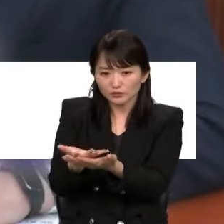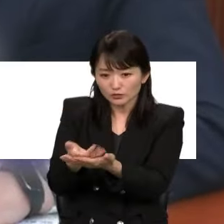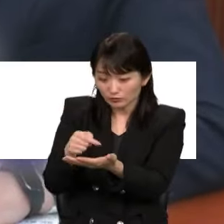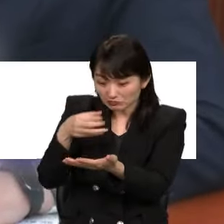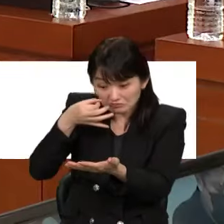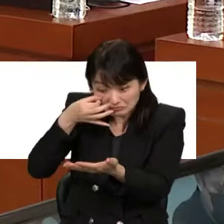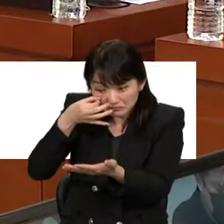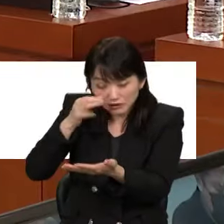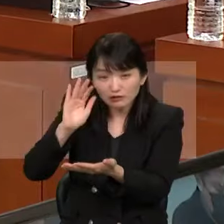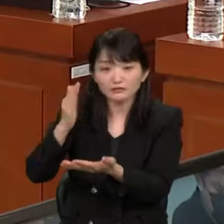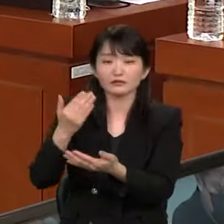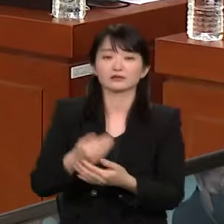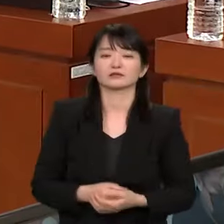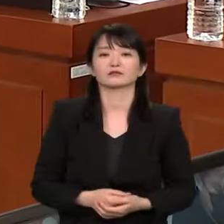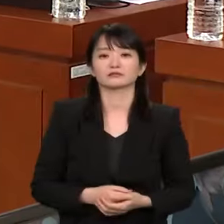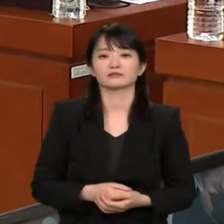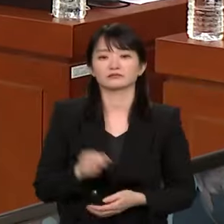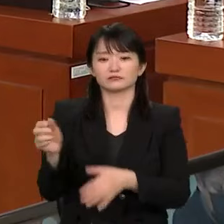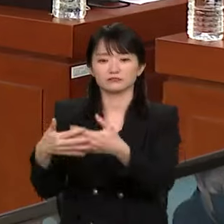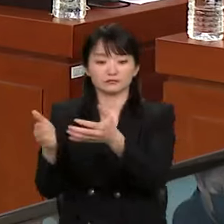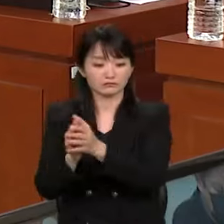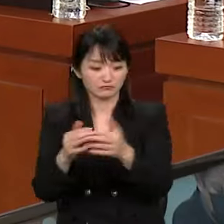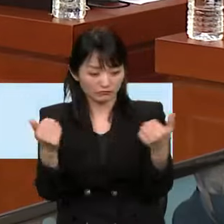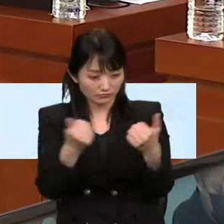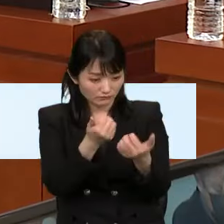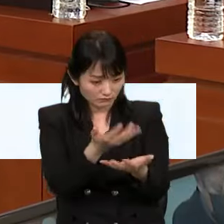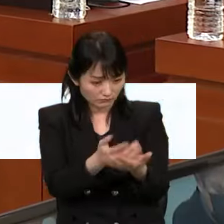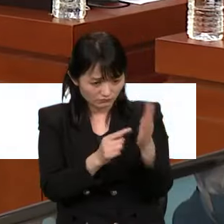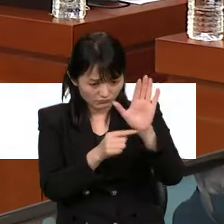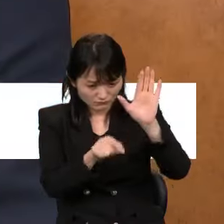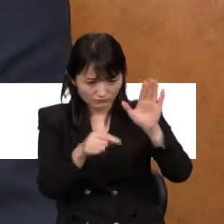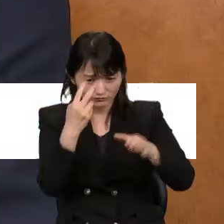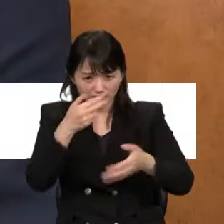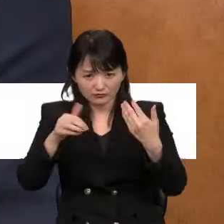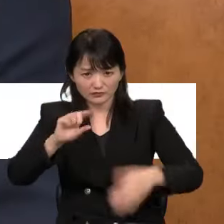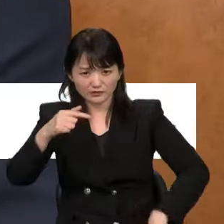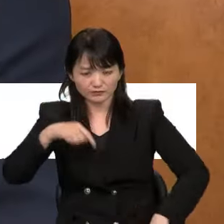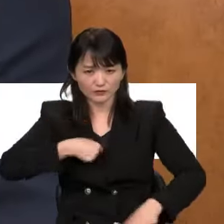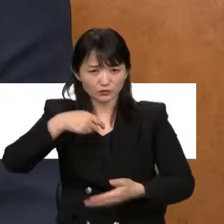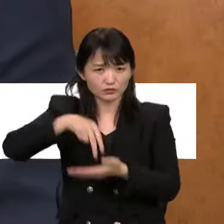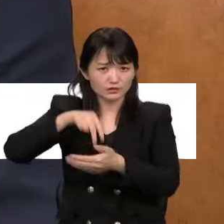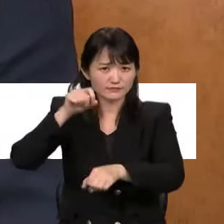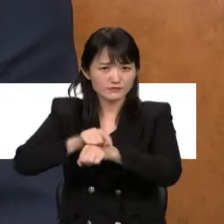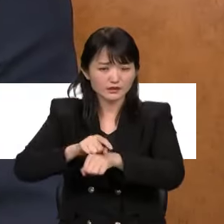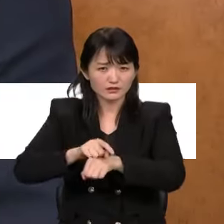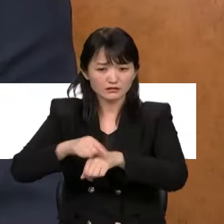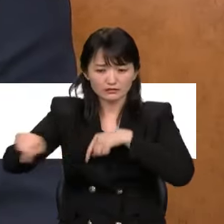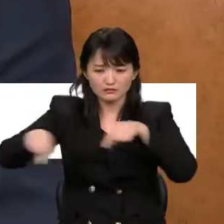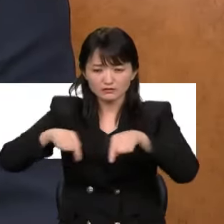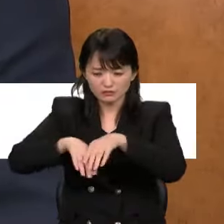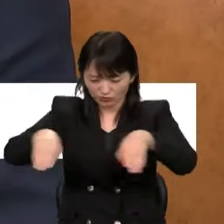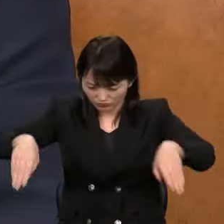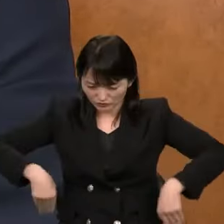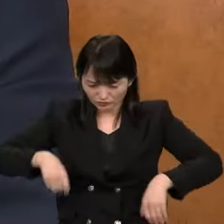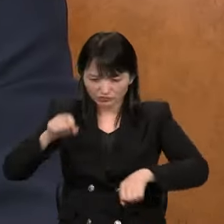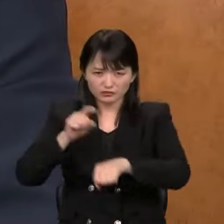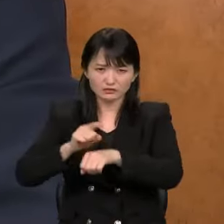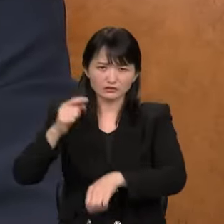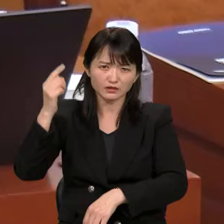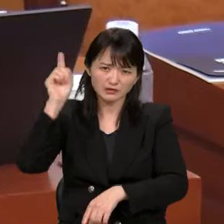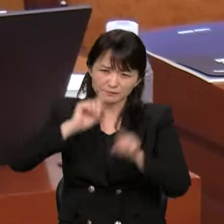되겠다는 겁니다. 여당에선 회의록 등을 공개하는 건 감사원의 독립성과 정치적 중립성을 훼손하는 것이라고